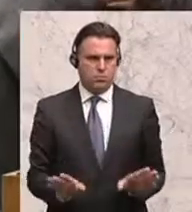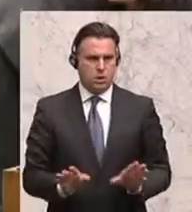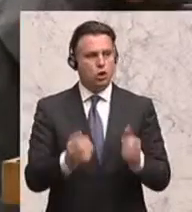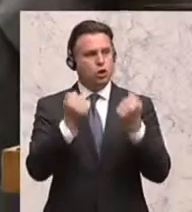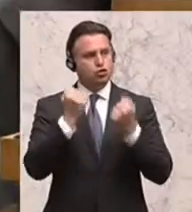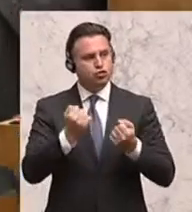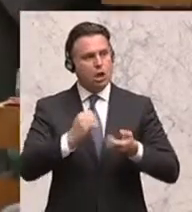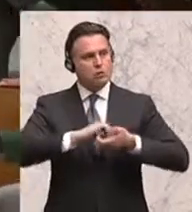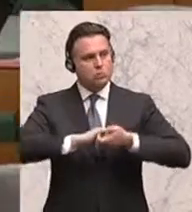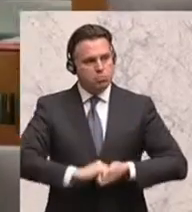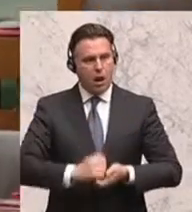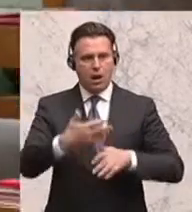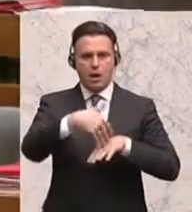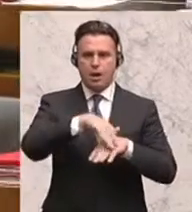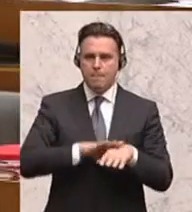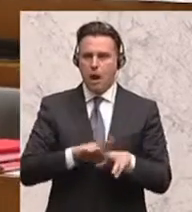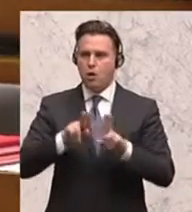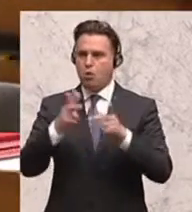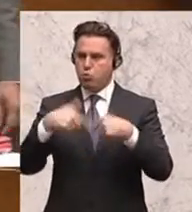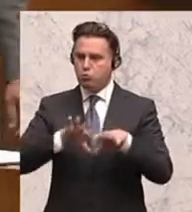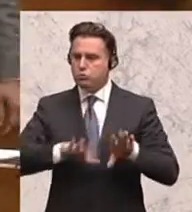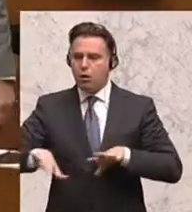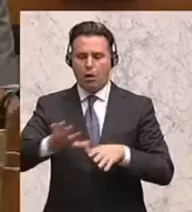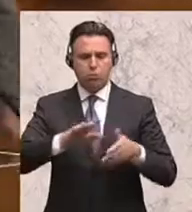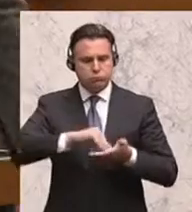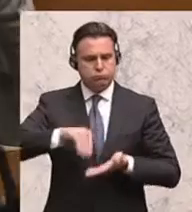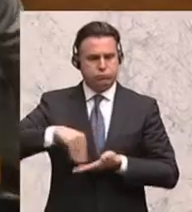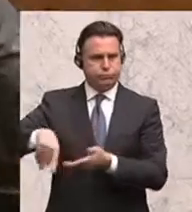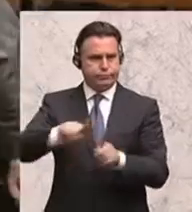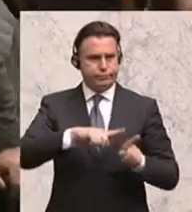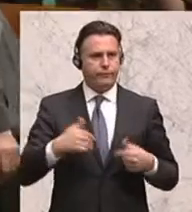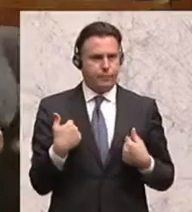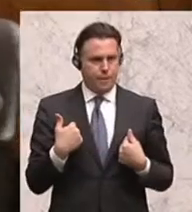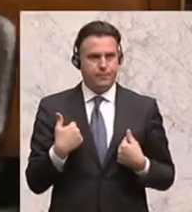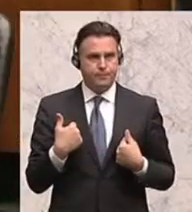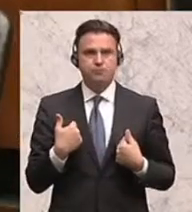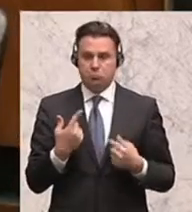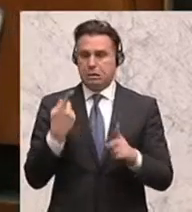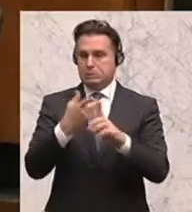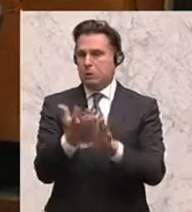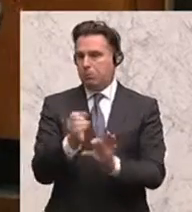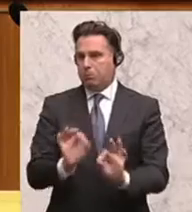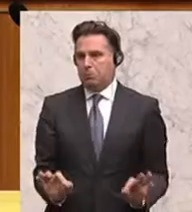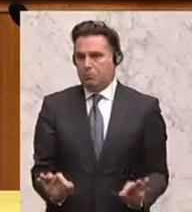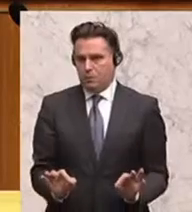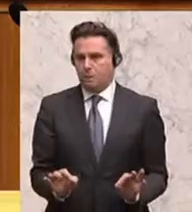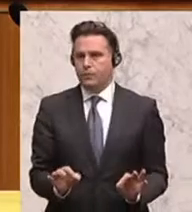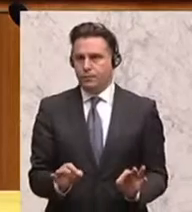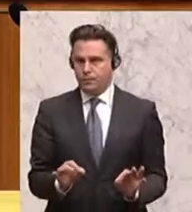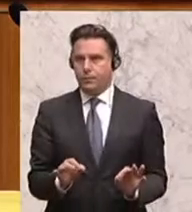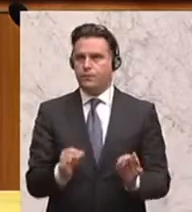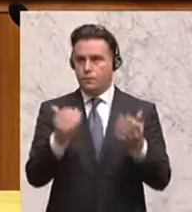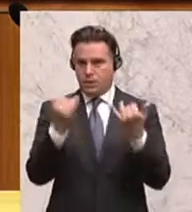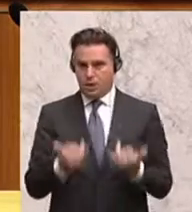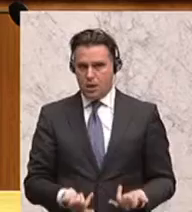den gemeinden und den bundesländern hat dazu geführt dass das erreicht werden konnte das gilt